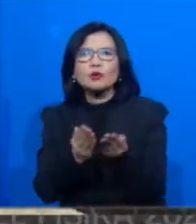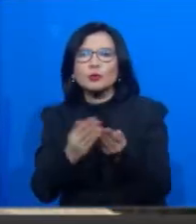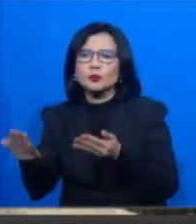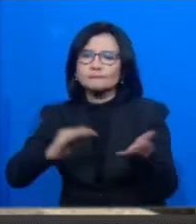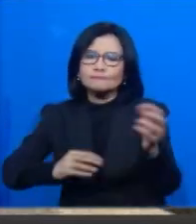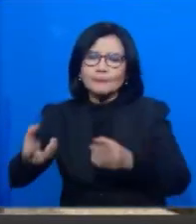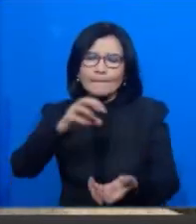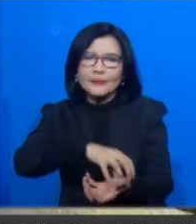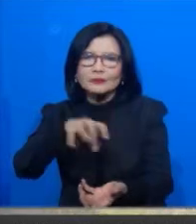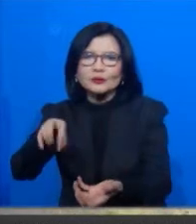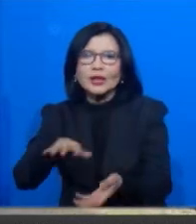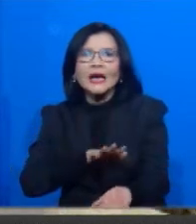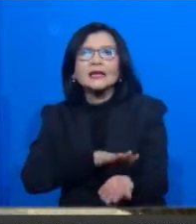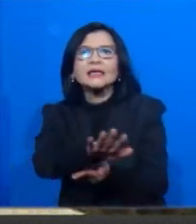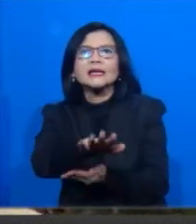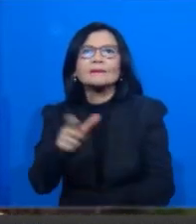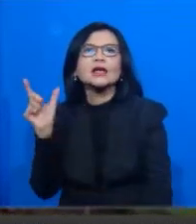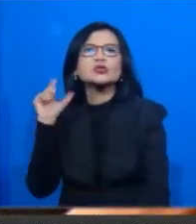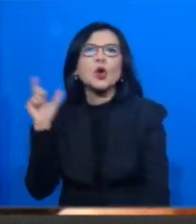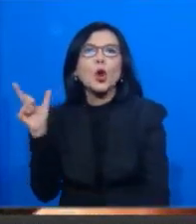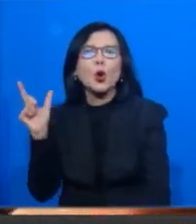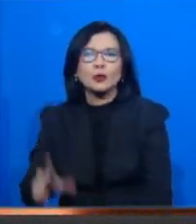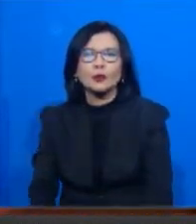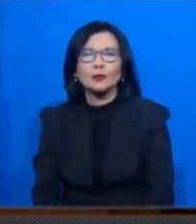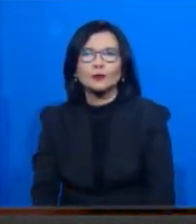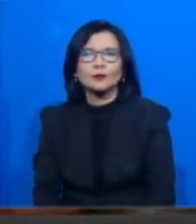Barang-barang tersebut akan dikirim ke Solo.